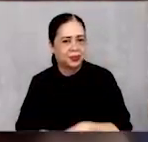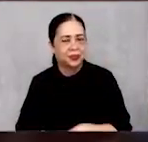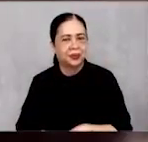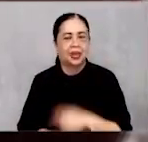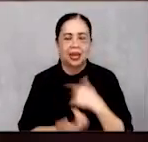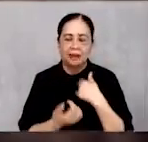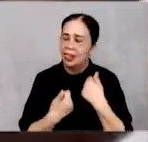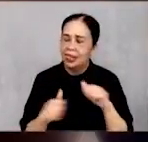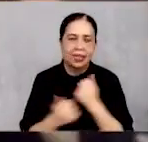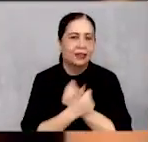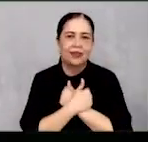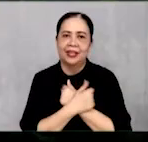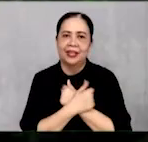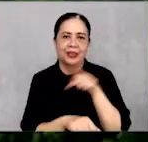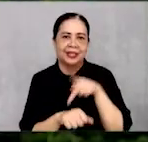I'm how you are? I'm loving the Philippines.